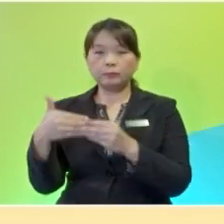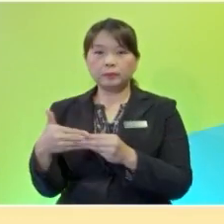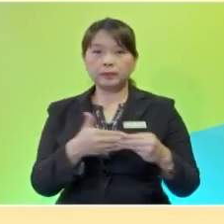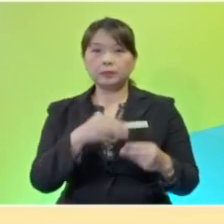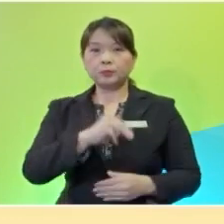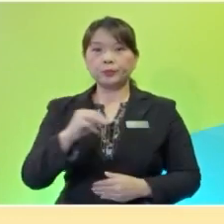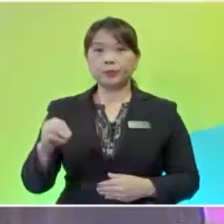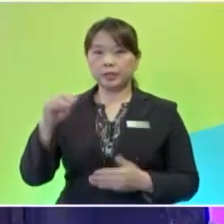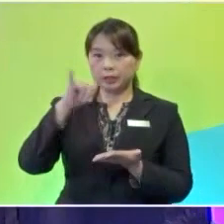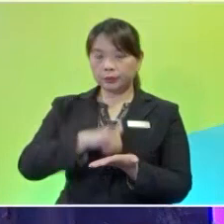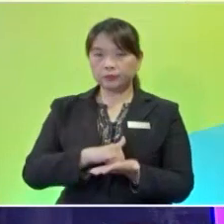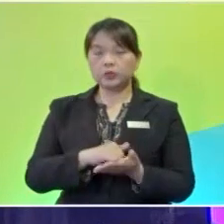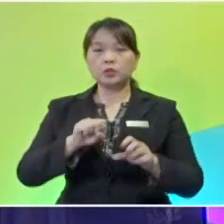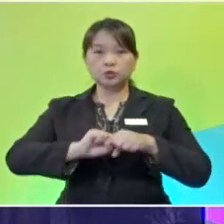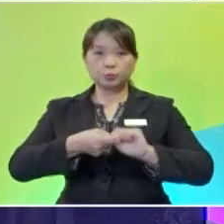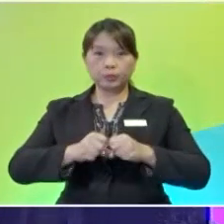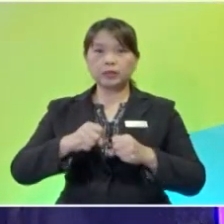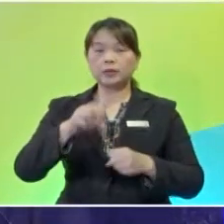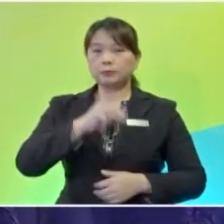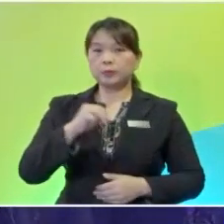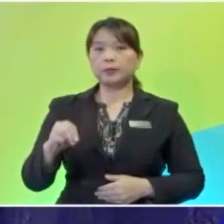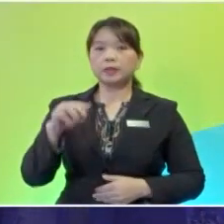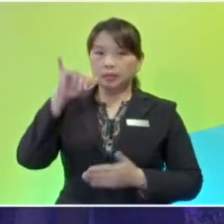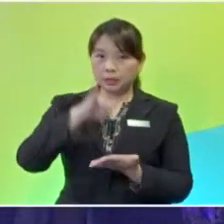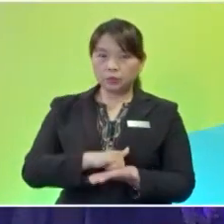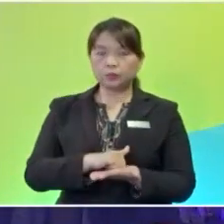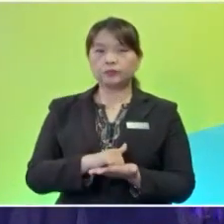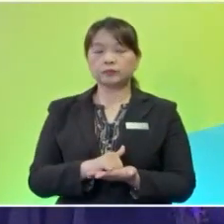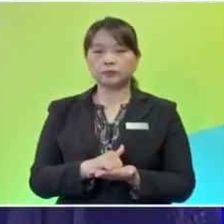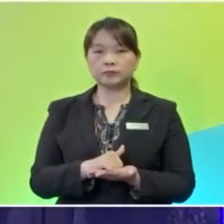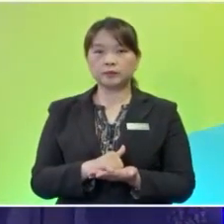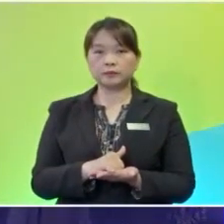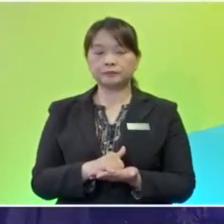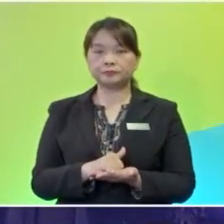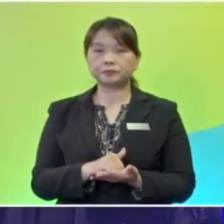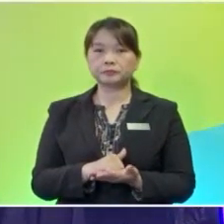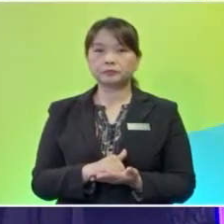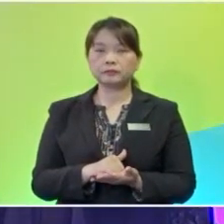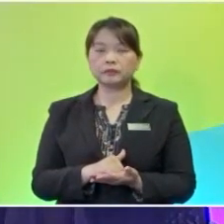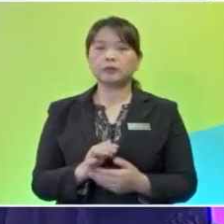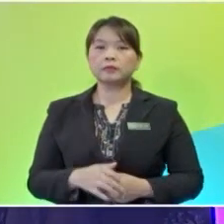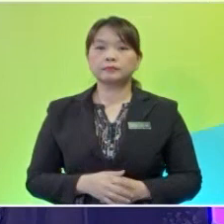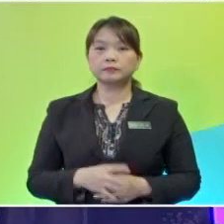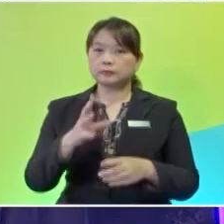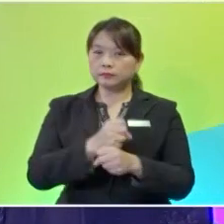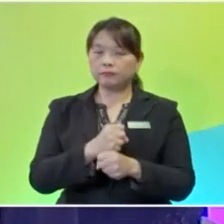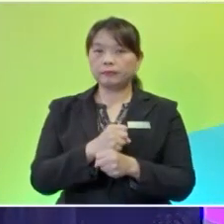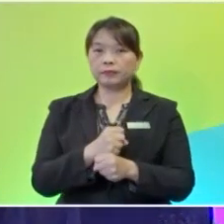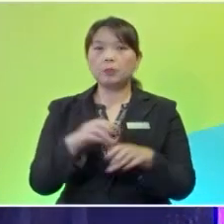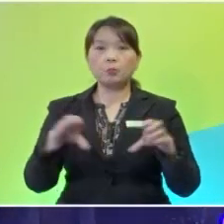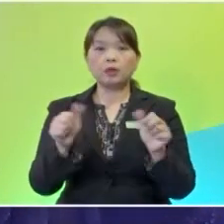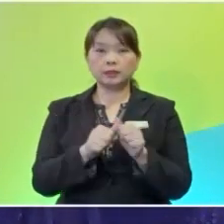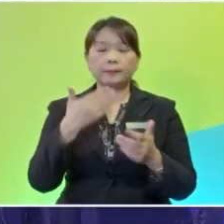么希望呢让那个孩子呢可以在就是说接下来的我们在学习的课堂上呢他会继续的去改